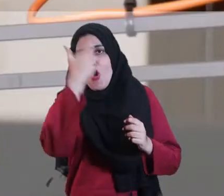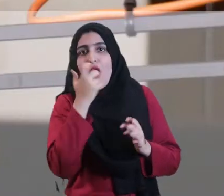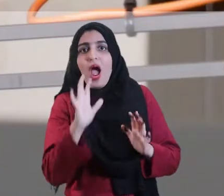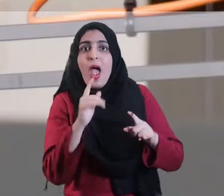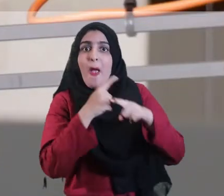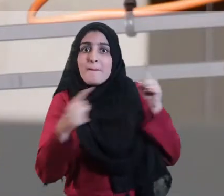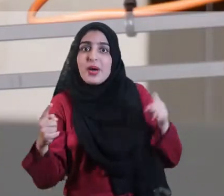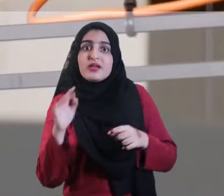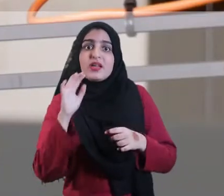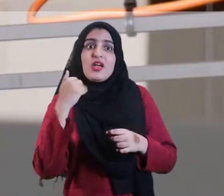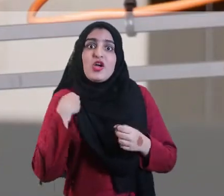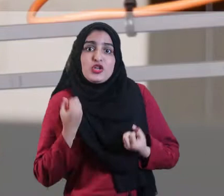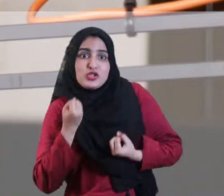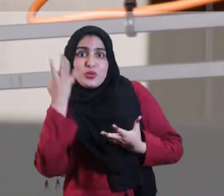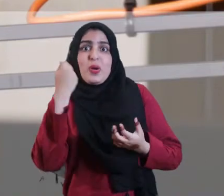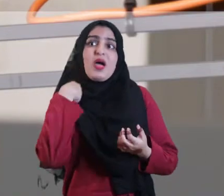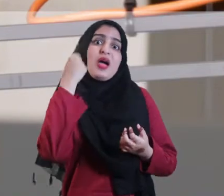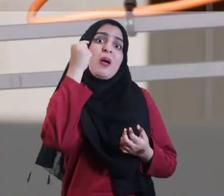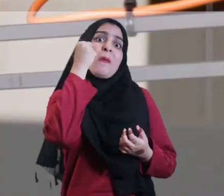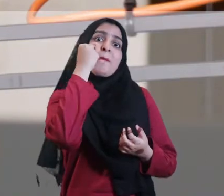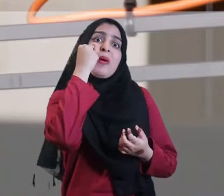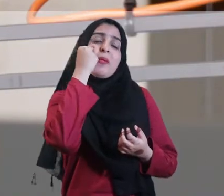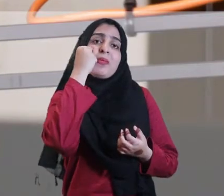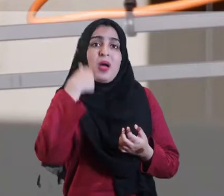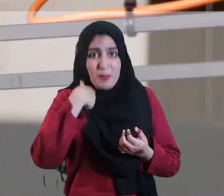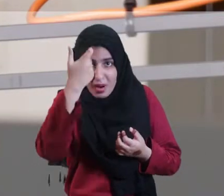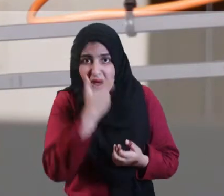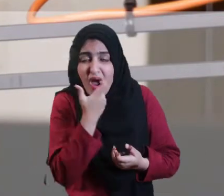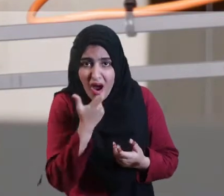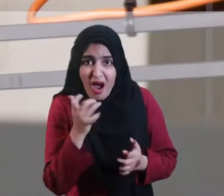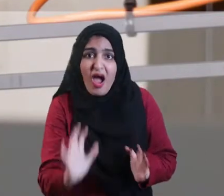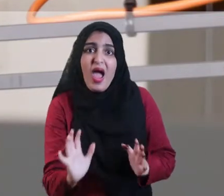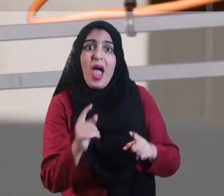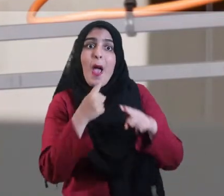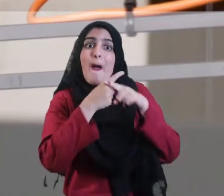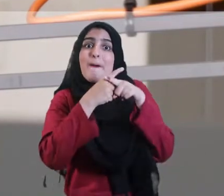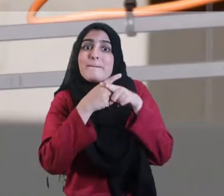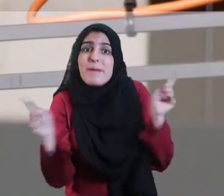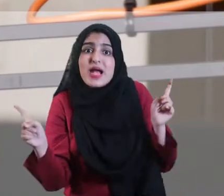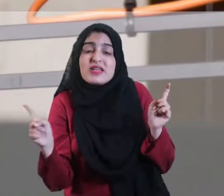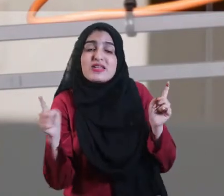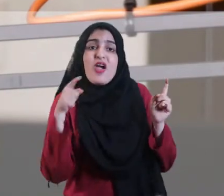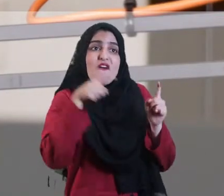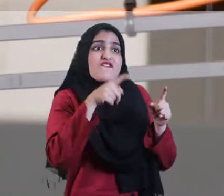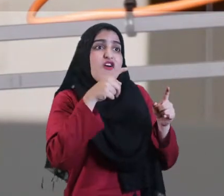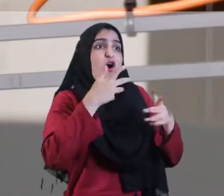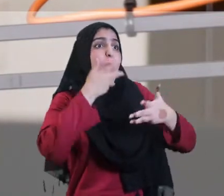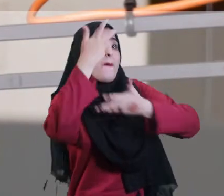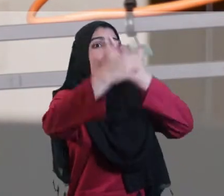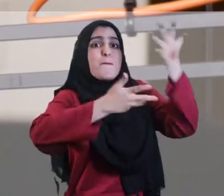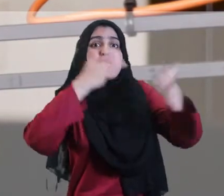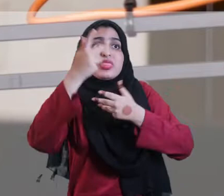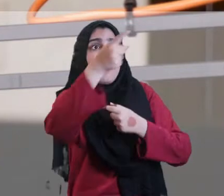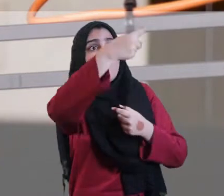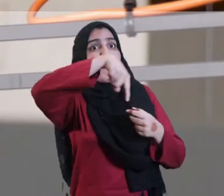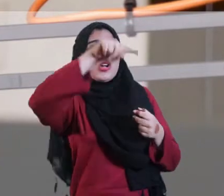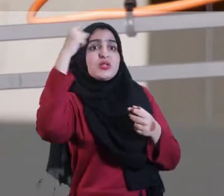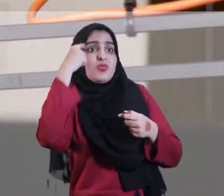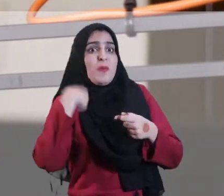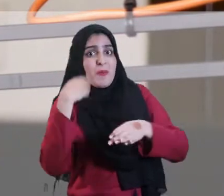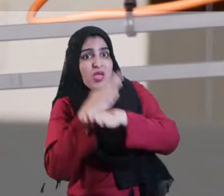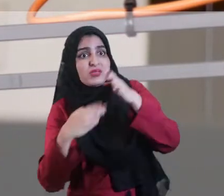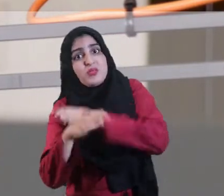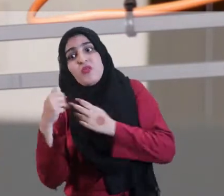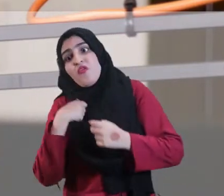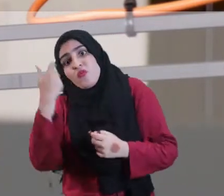सुबह-सुबह जब पिंपल मुंह पर नजर आते हैं जो करें तो यह चीज समझानी नाम बहुत मुश्किल है क्योंकि पर वन पर सेंट इन पावर